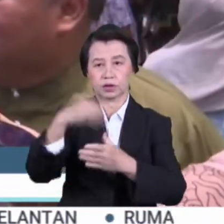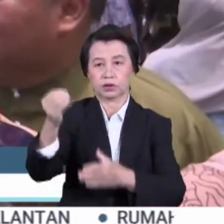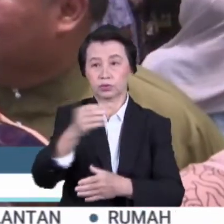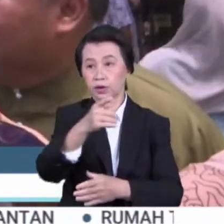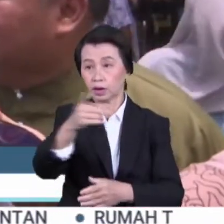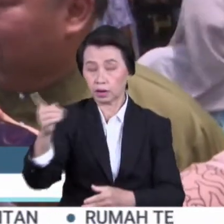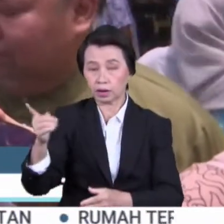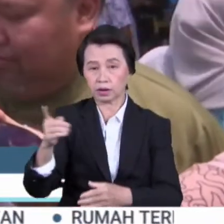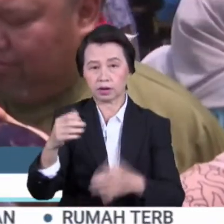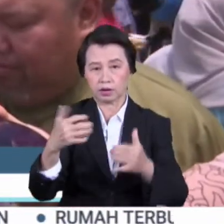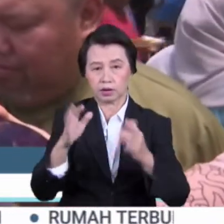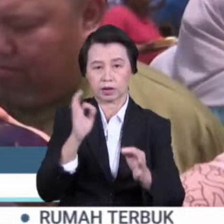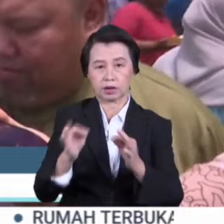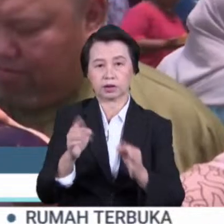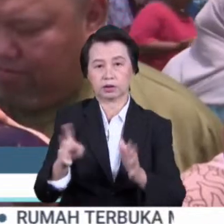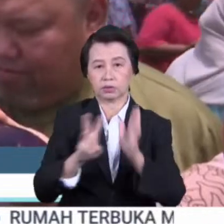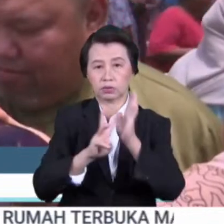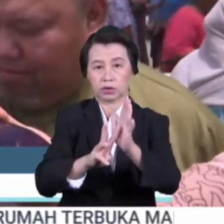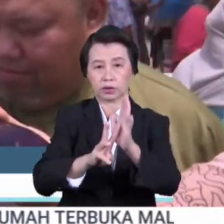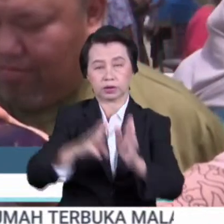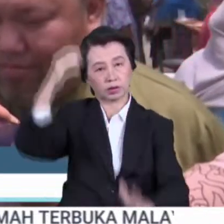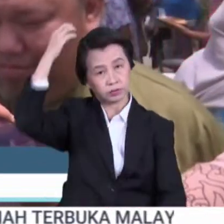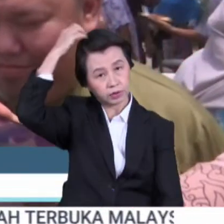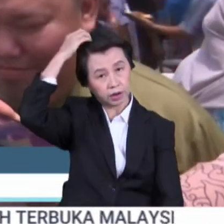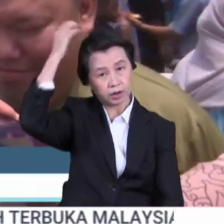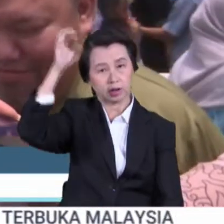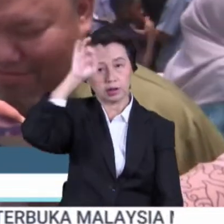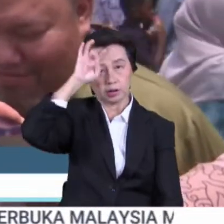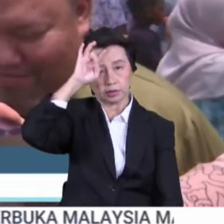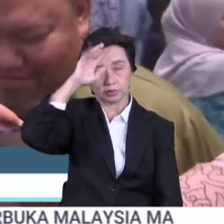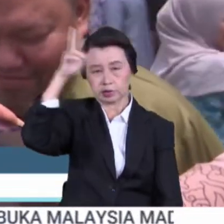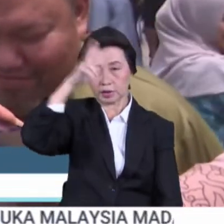kalau saudara mewakili Selangor, insyaAllah setakat ini